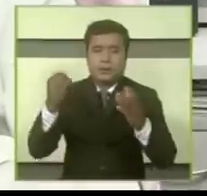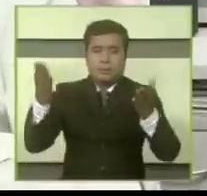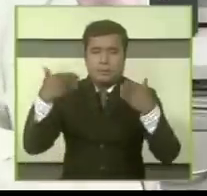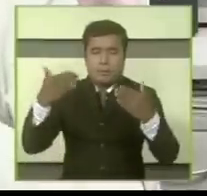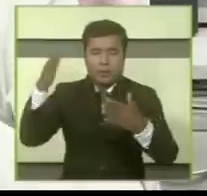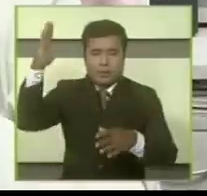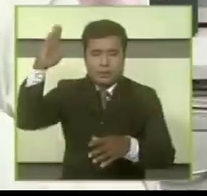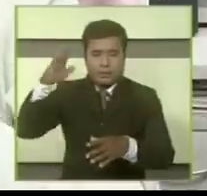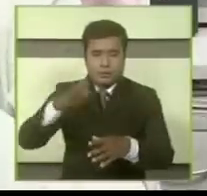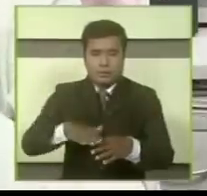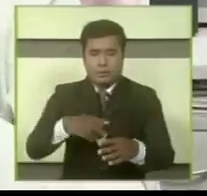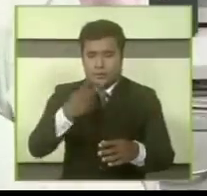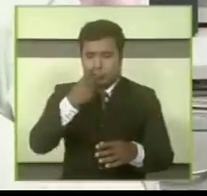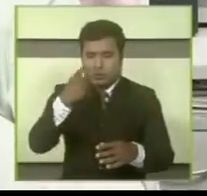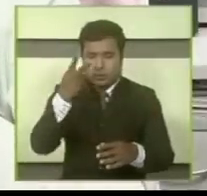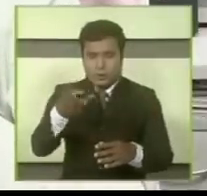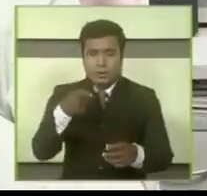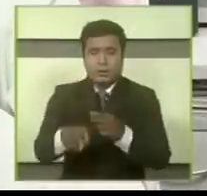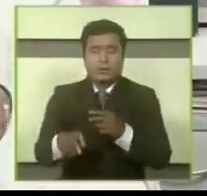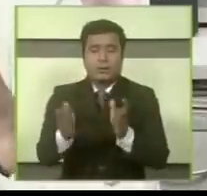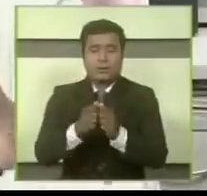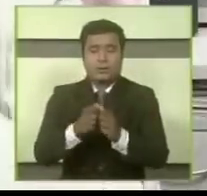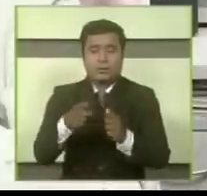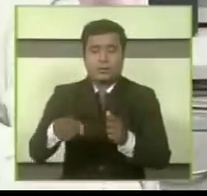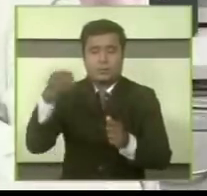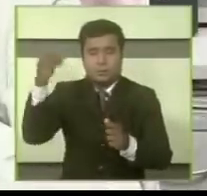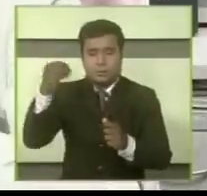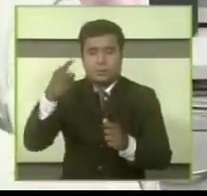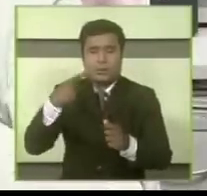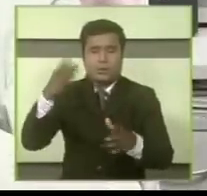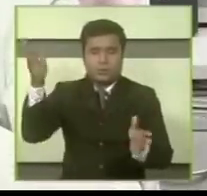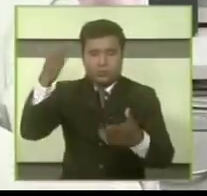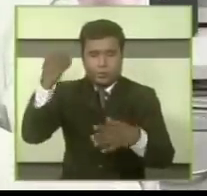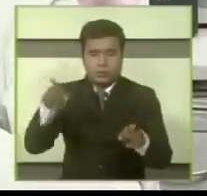যার ফলে এটা বোঝাই যায় যে এটা ওই কালবৈশাখীর বৃষ্টি।